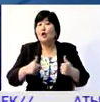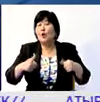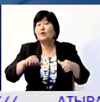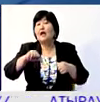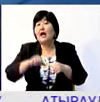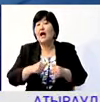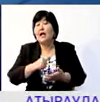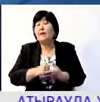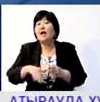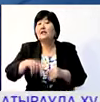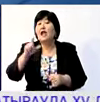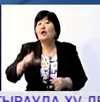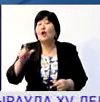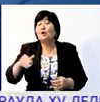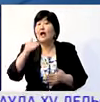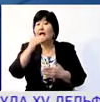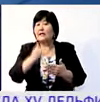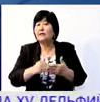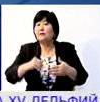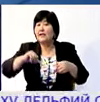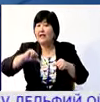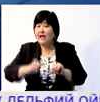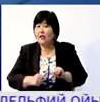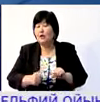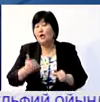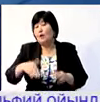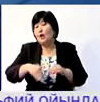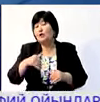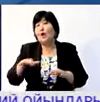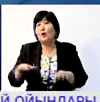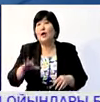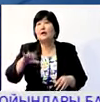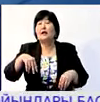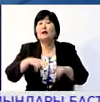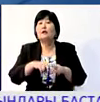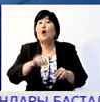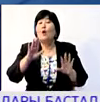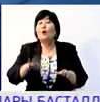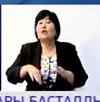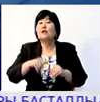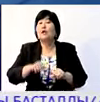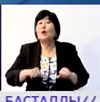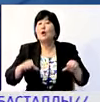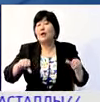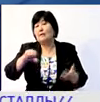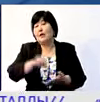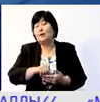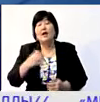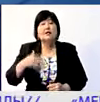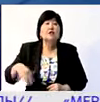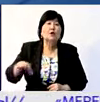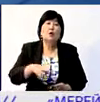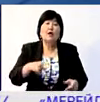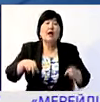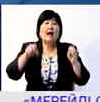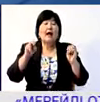белгіленіп, сайланушылардың тізімін ақтылануда. Сайлау науқан алдында Елордадан Орталық сайлау комиссиясының мүшелері Сыр өңіріне келіп